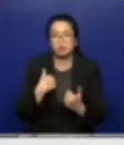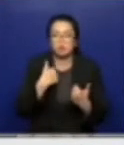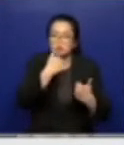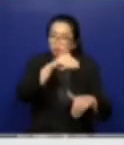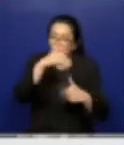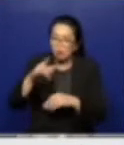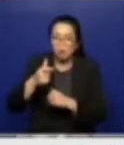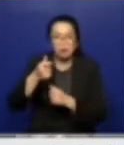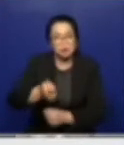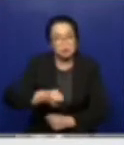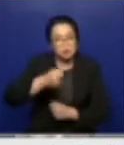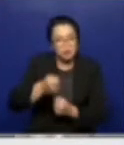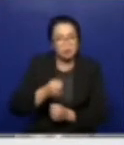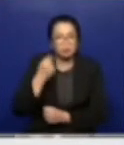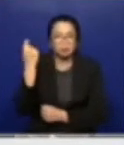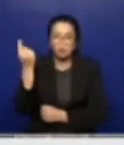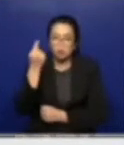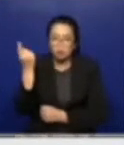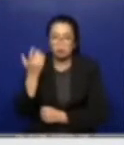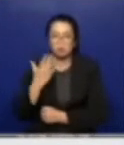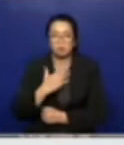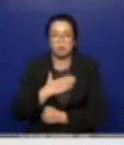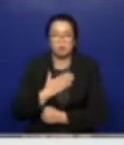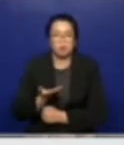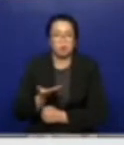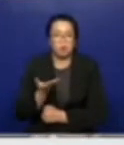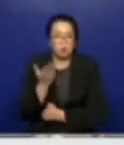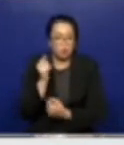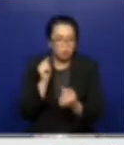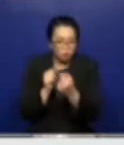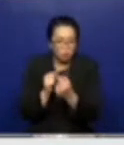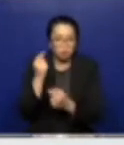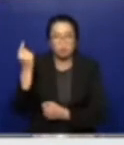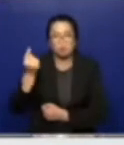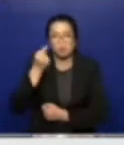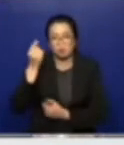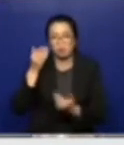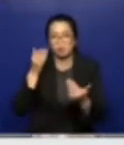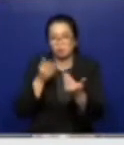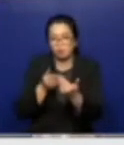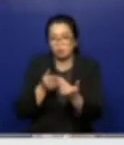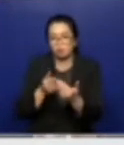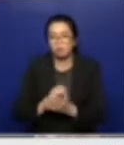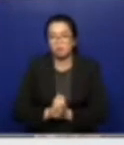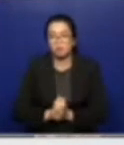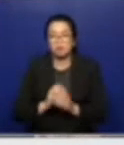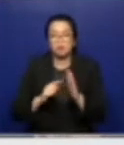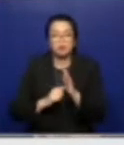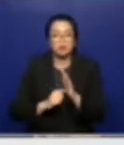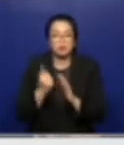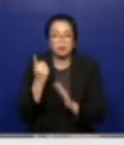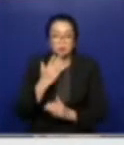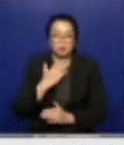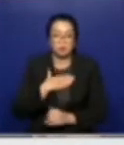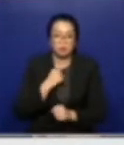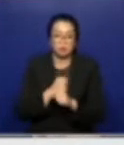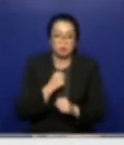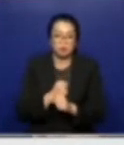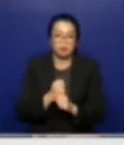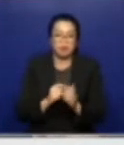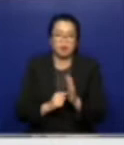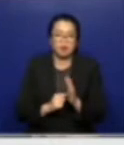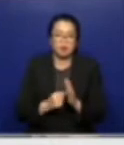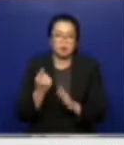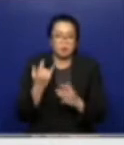ตรมีการท่องเที่ยวครั้งนี้ผมอยากจะขอโฟกัสที่การท่องเที่ยวครับเพราะว่าตั้งแต่ที่ผมทำงานในสภามานี่